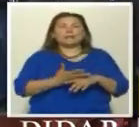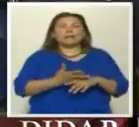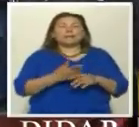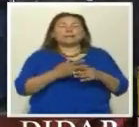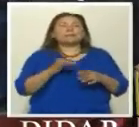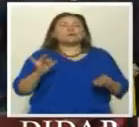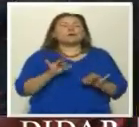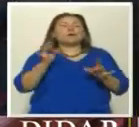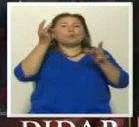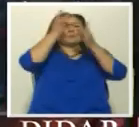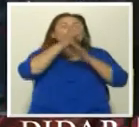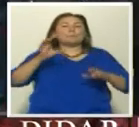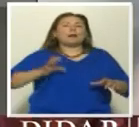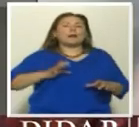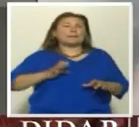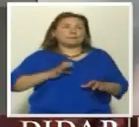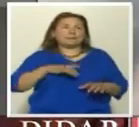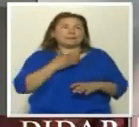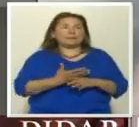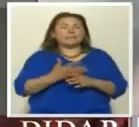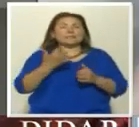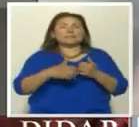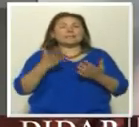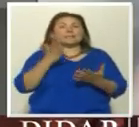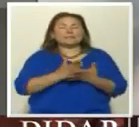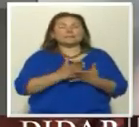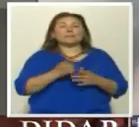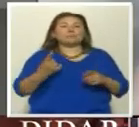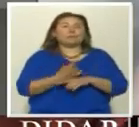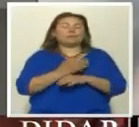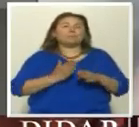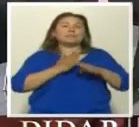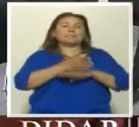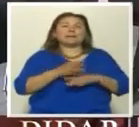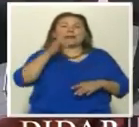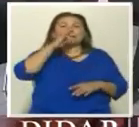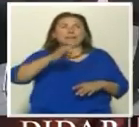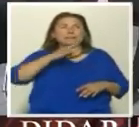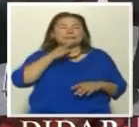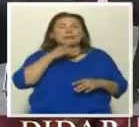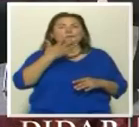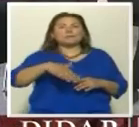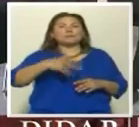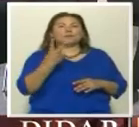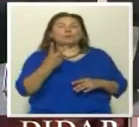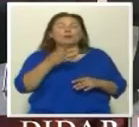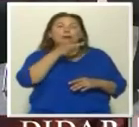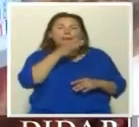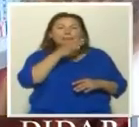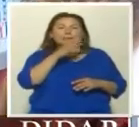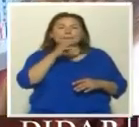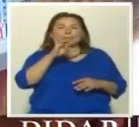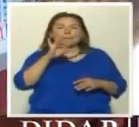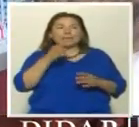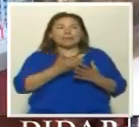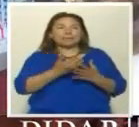и историко-культурные богатства полуострова. Среди туристов большинство впервые посетили Казахстан. 52-летний житель Тегерана Ахмед